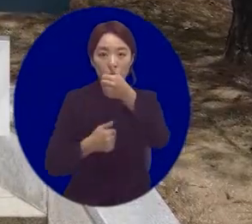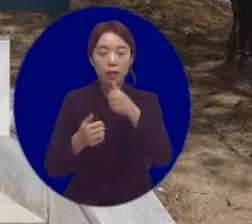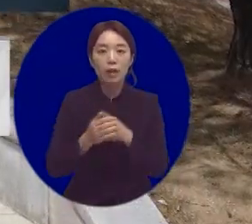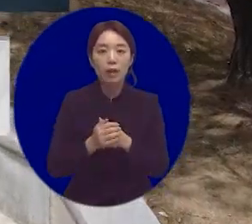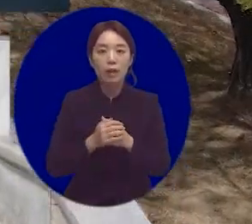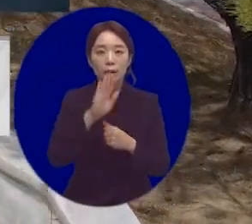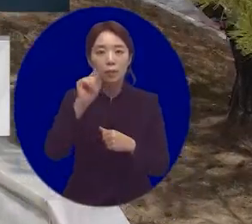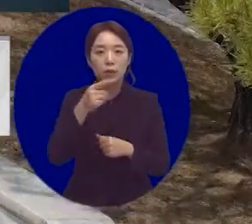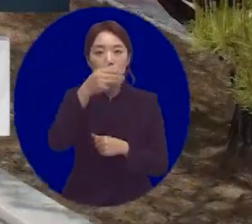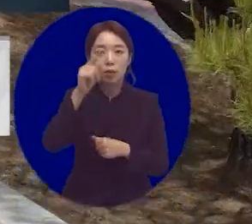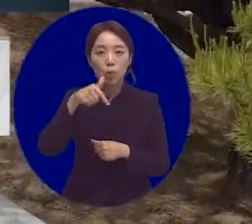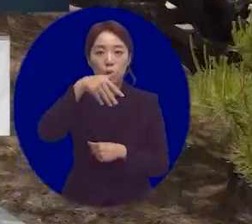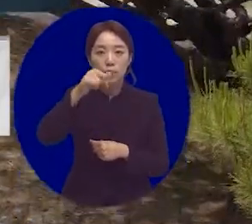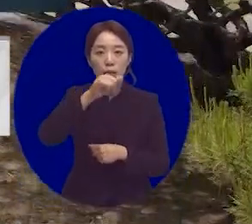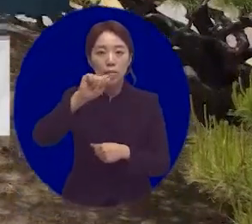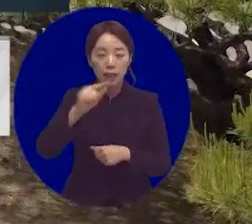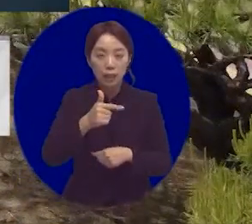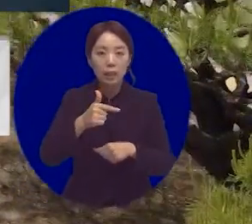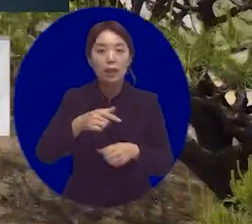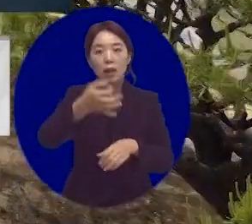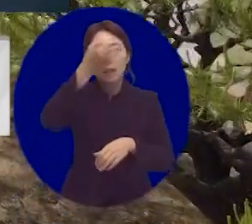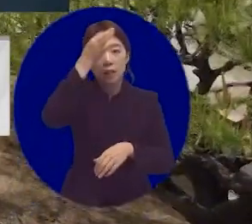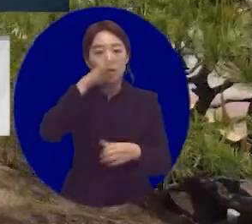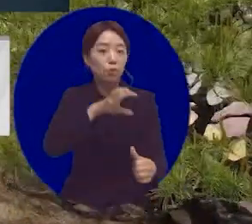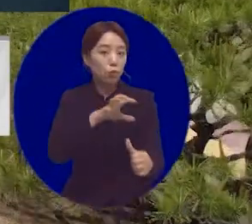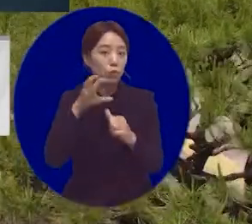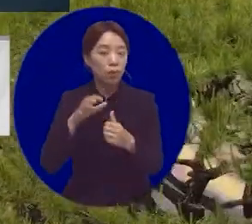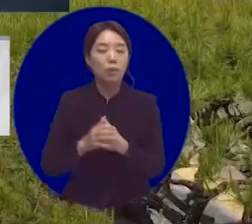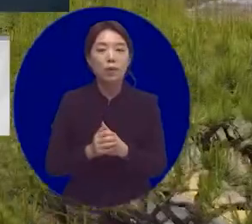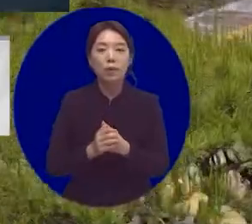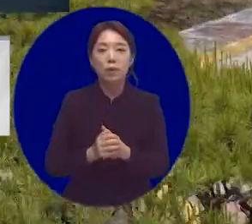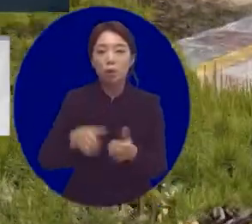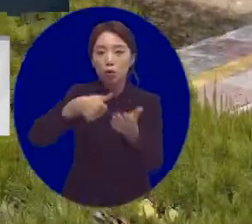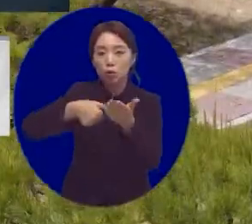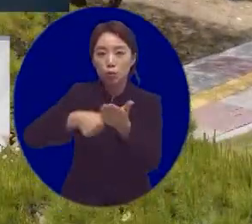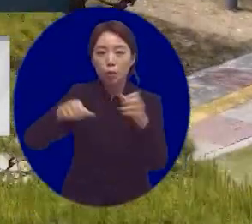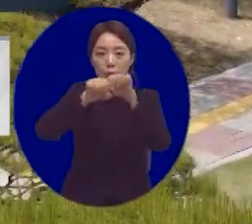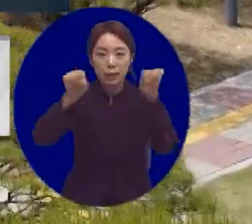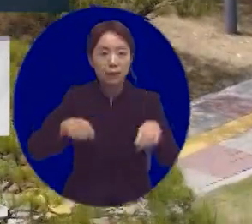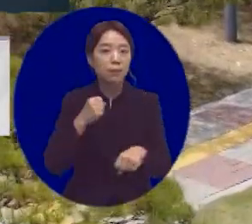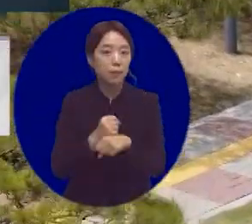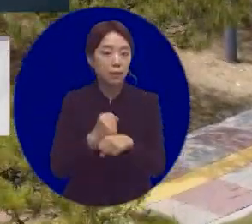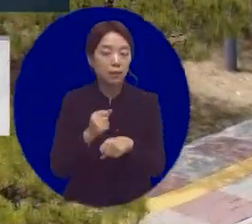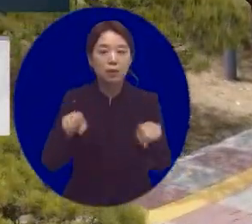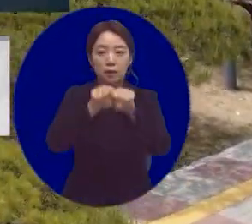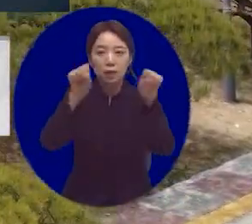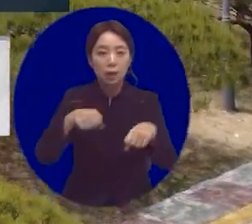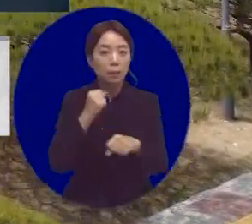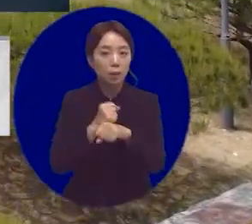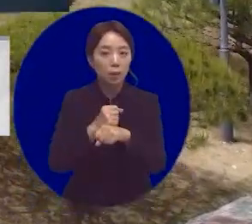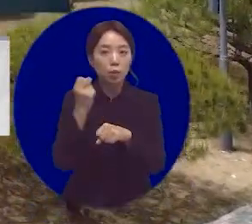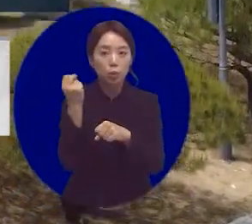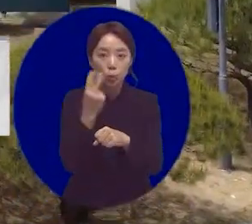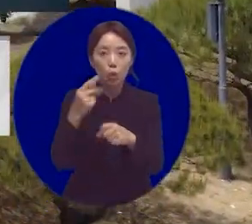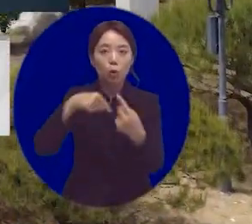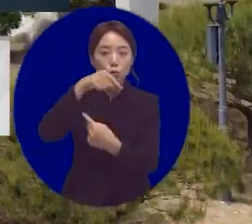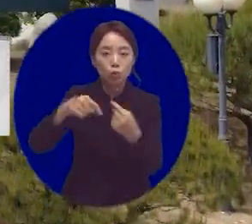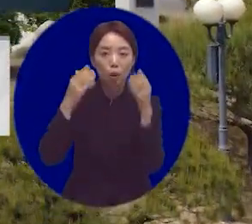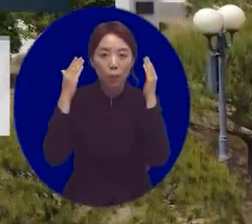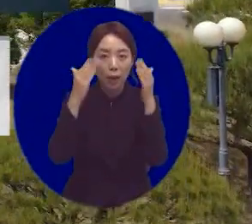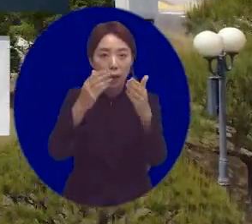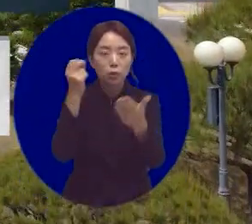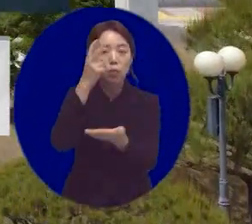중앙선거관리위원회가 블록체인 기술을 활용해 온라인 투표 시스템을 운영합니다. 이에 따라 관련 시스템 구축과 운영 방향을